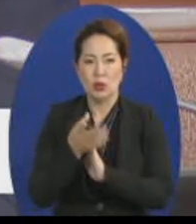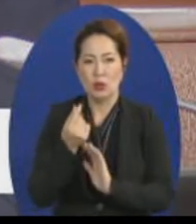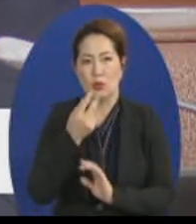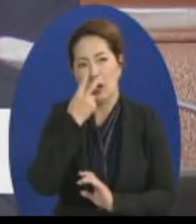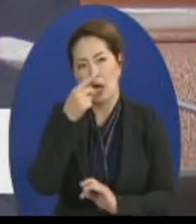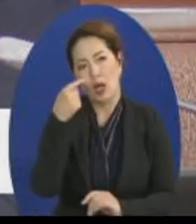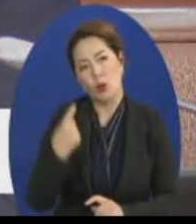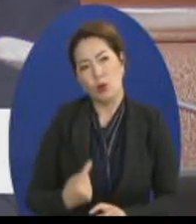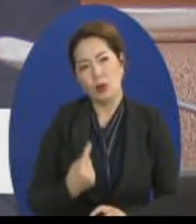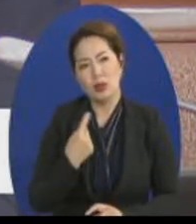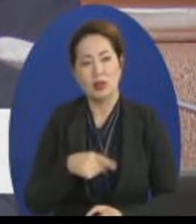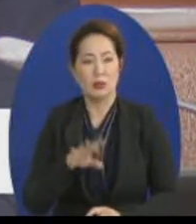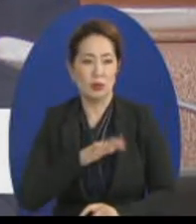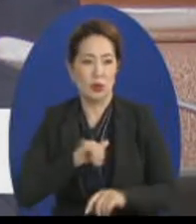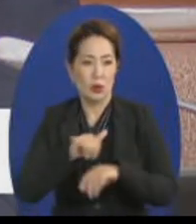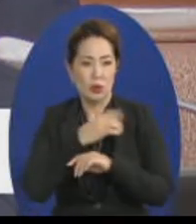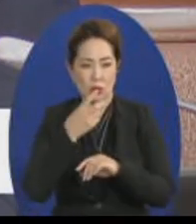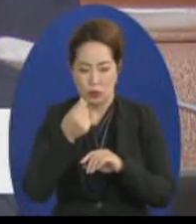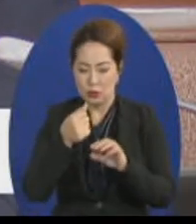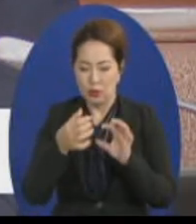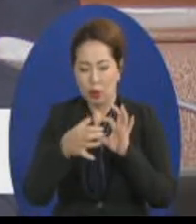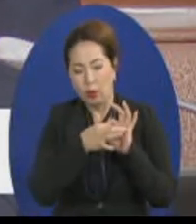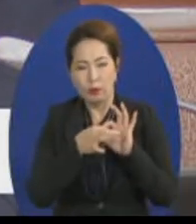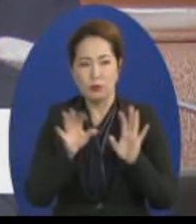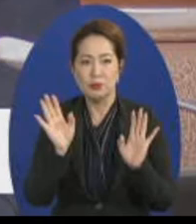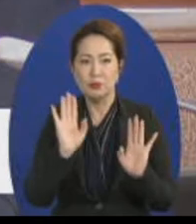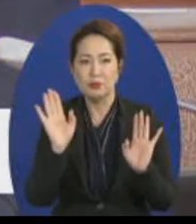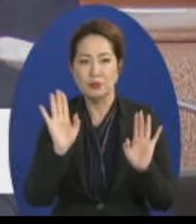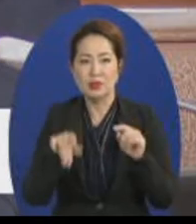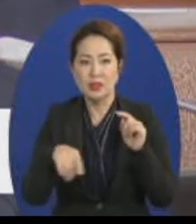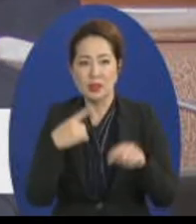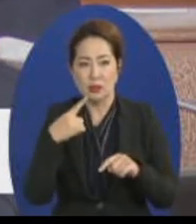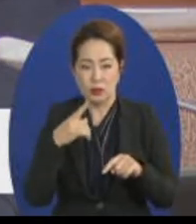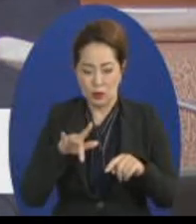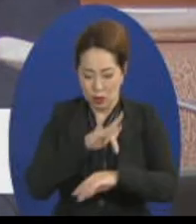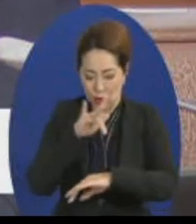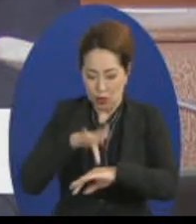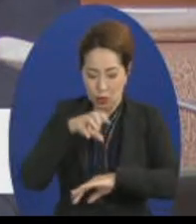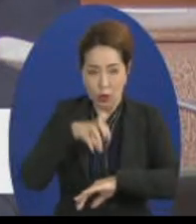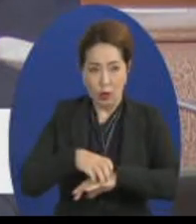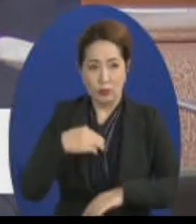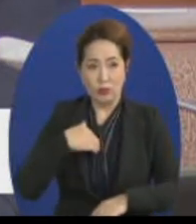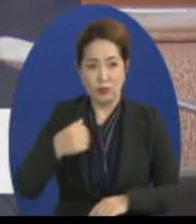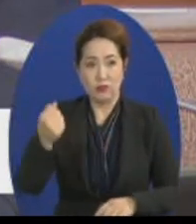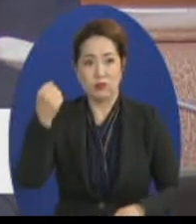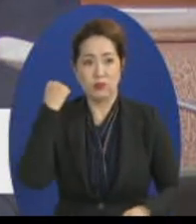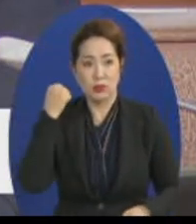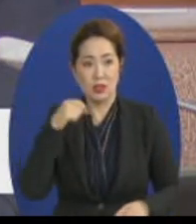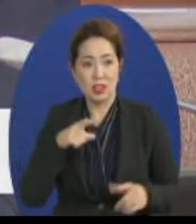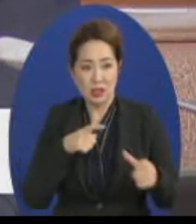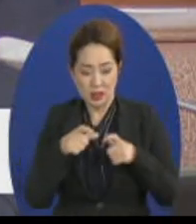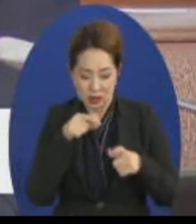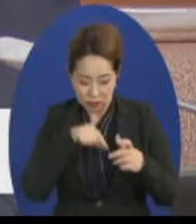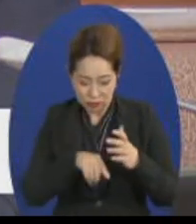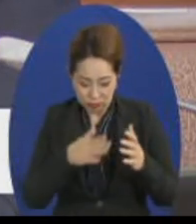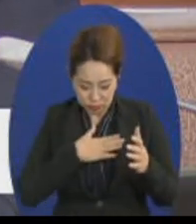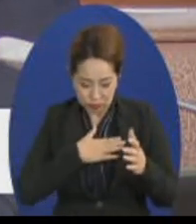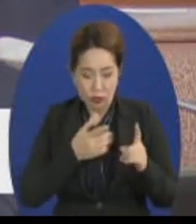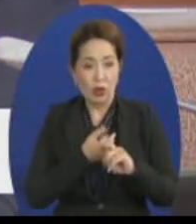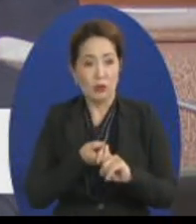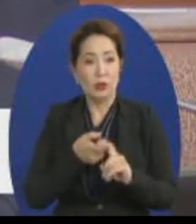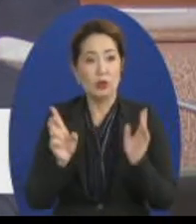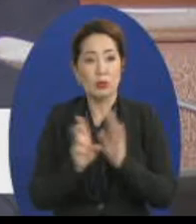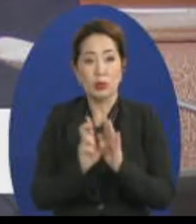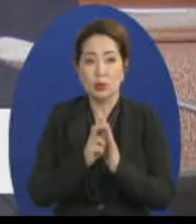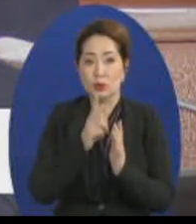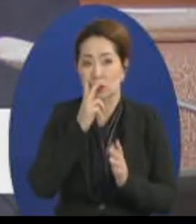суудаг улсын төсвийн хавсраг одоо болж явдаг байдлаас илүү хот гэдэг эдийн засгийн аж ахуйн талаас бас нэг өөрсдөө боломж авах